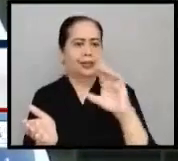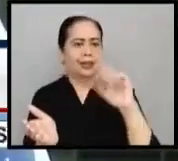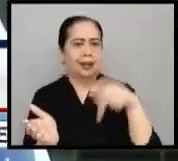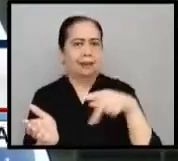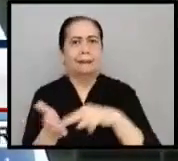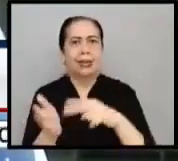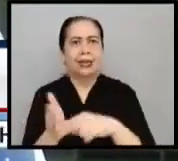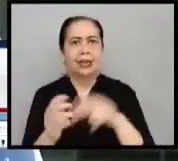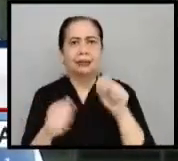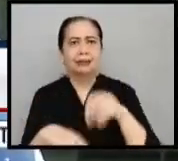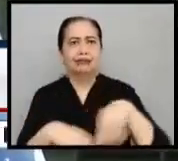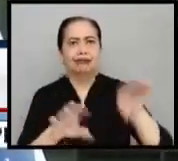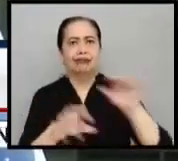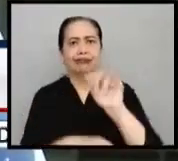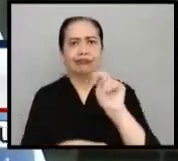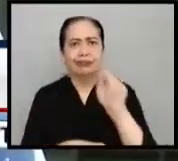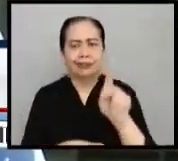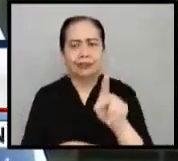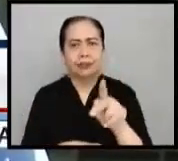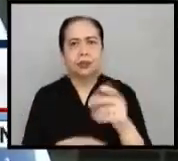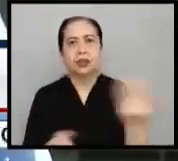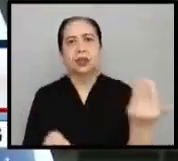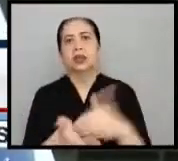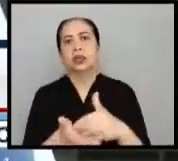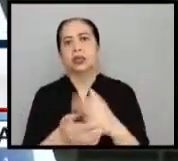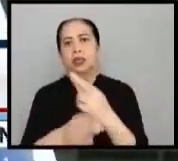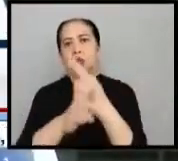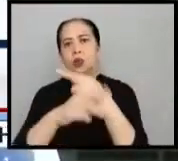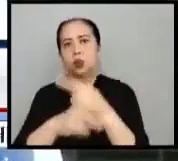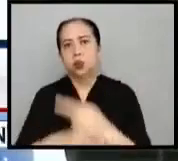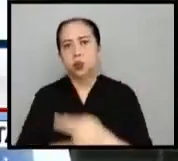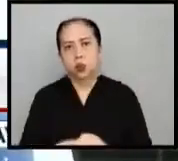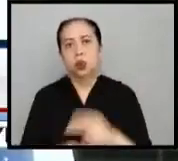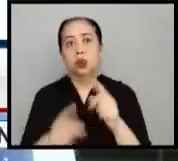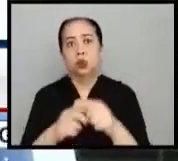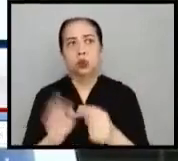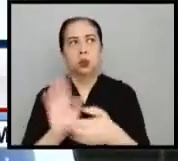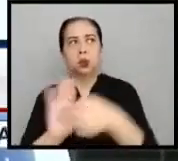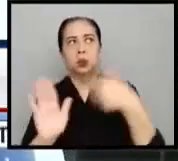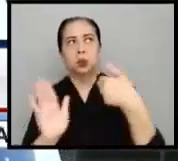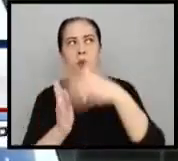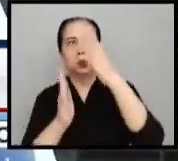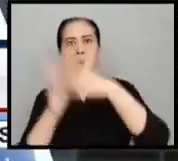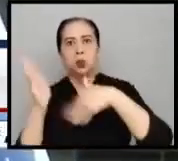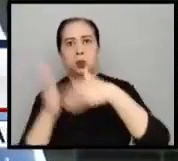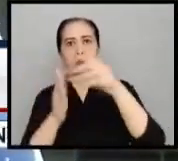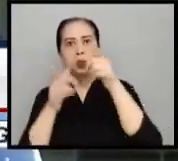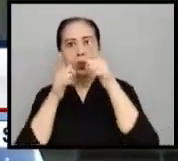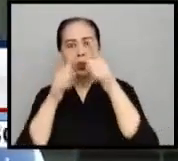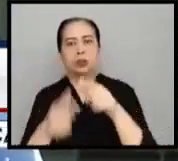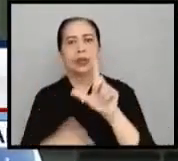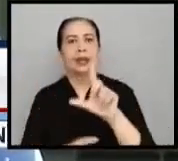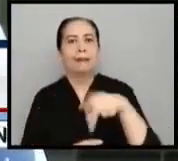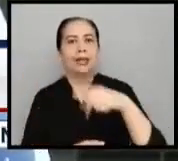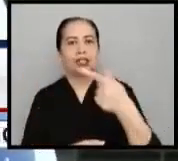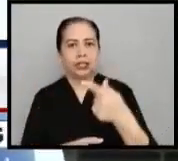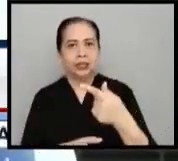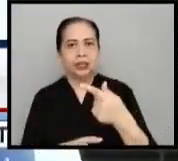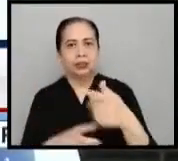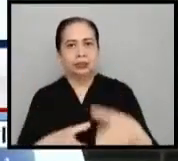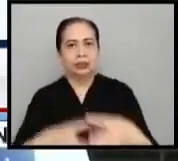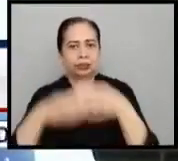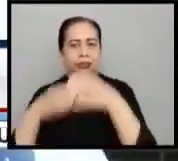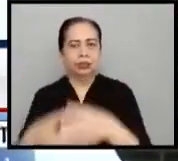scrap na siya na nirebuild. Una nirebuild para maging LPG carrier, tapos nirebuild na